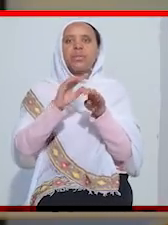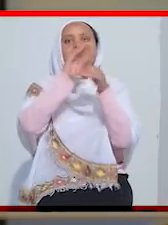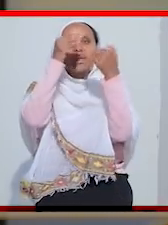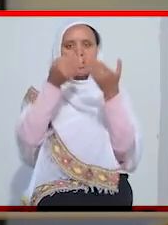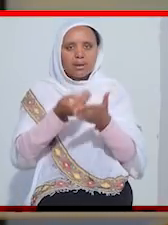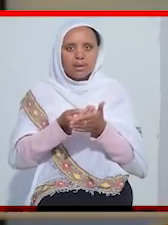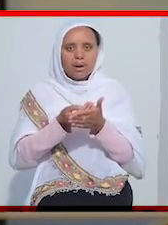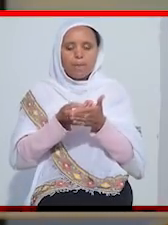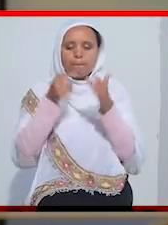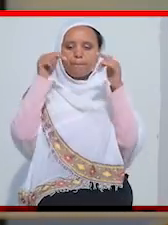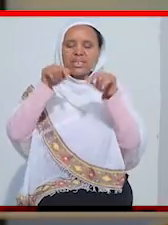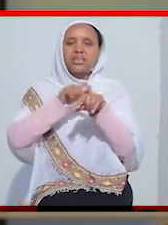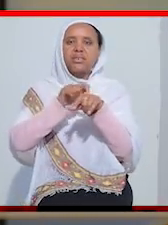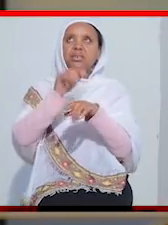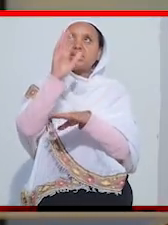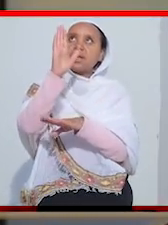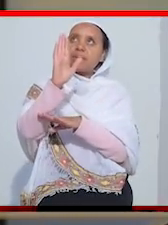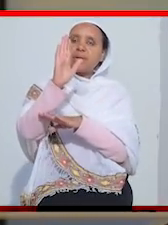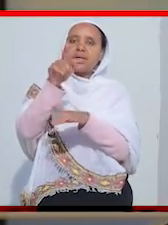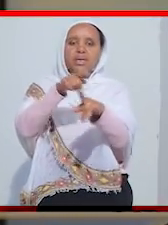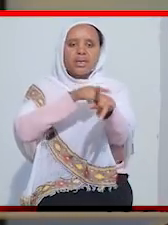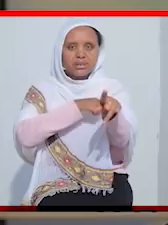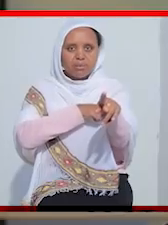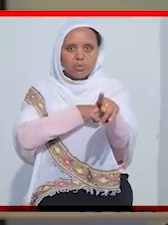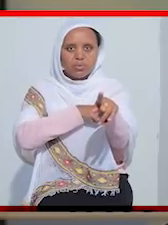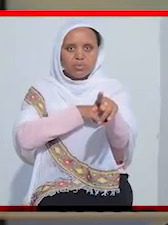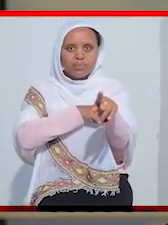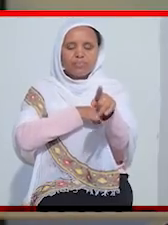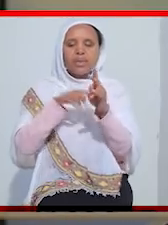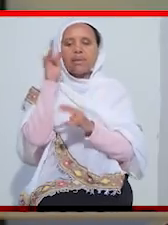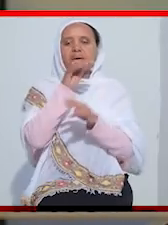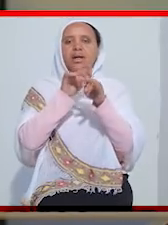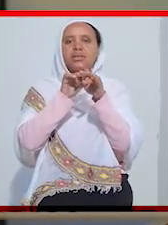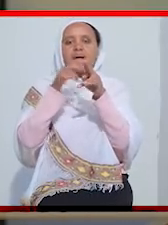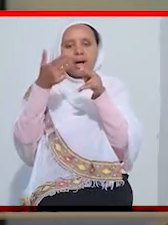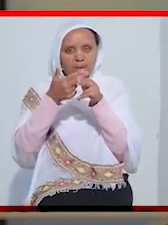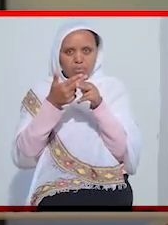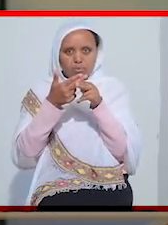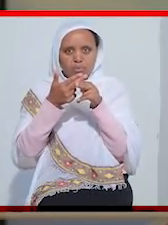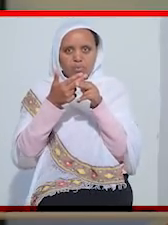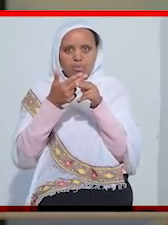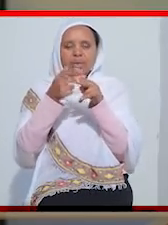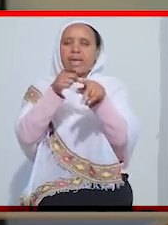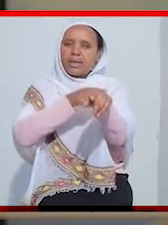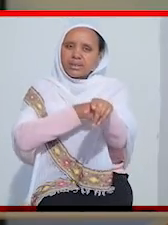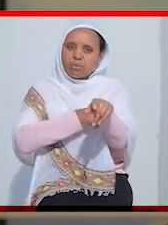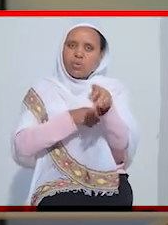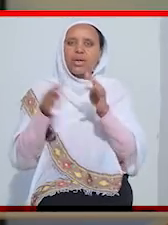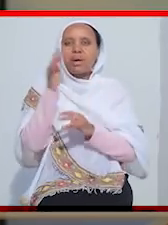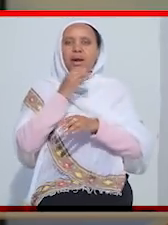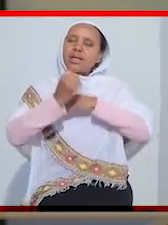የምንሰማውን ተግባራዊ እንድናደርግ በጠቅላላ በዚች ጊዜ እግዚአብሔር የረዘመውን የመከራ ጊዜ